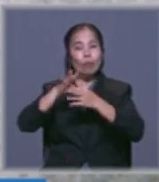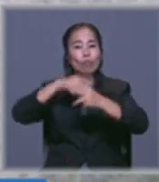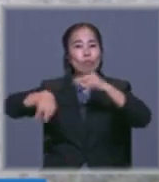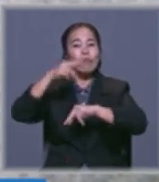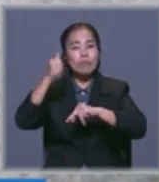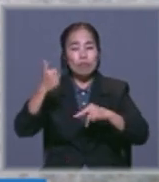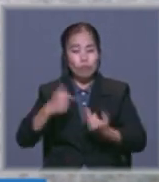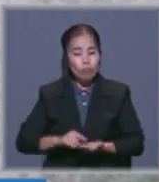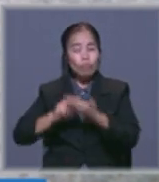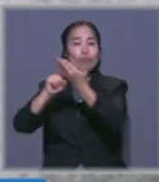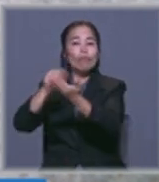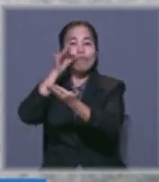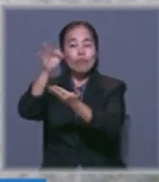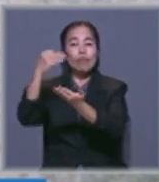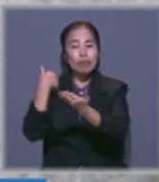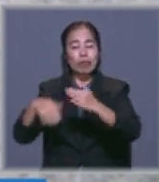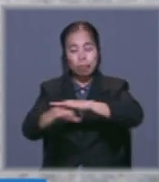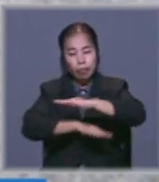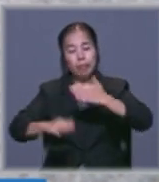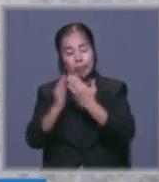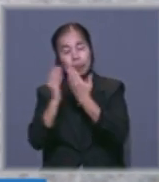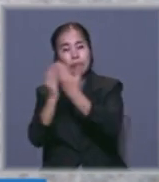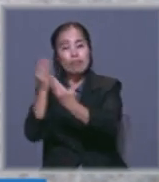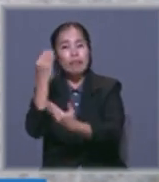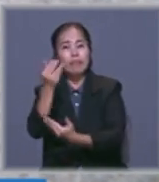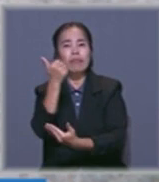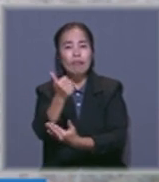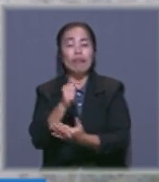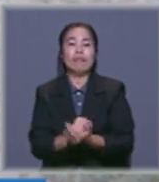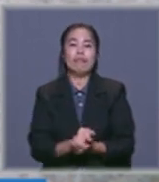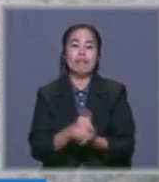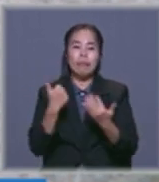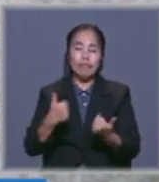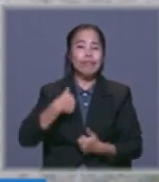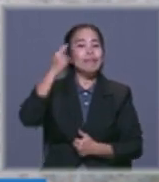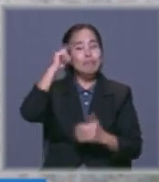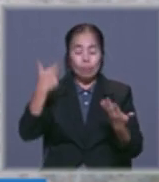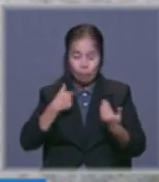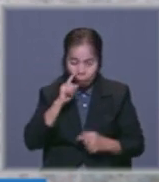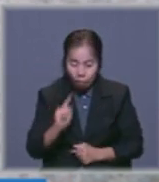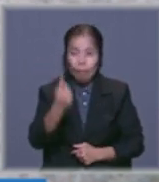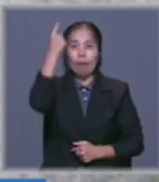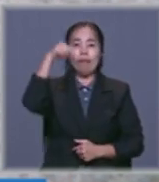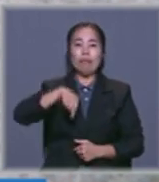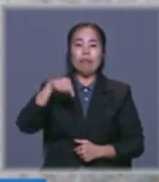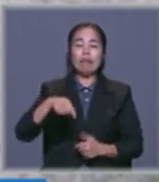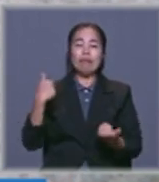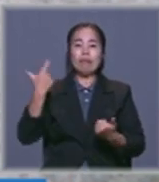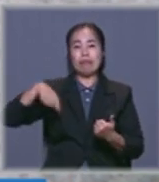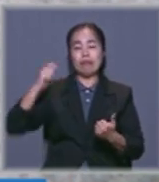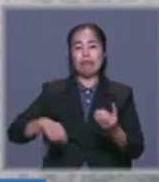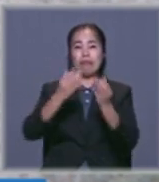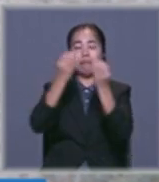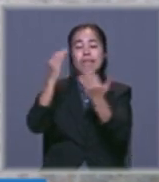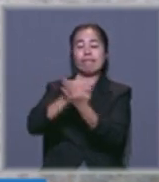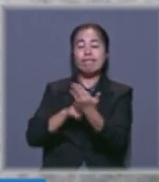สนอคำร้องไปเราจะได้เตรียมแบบสสช.ด้วยนะครับอันนี้เราก็เลยเพิ่งทราบจากเกณฑ์ของศาลรัฐธรรมนูญที่ท่านให้ไว้เนี่ยเอาเป็น